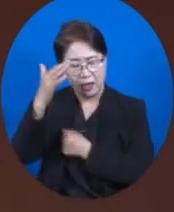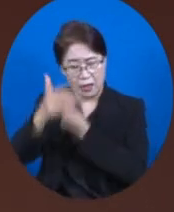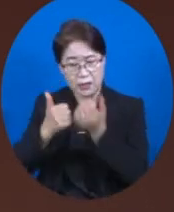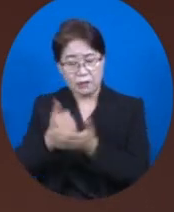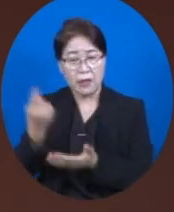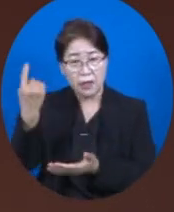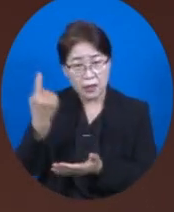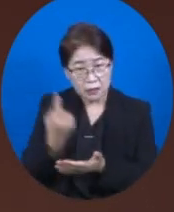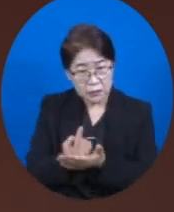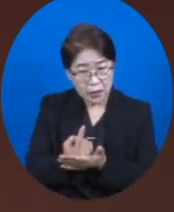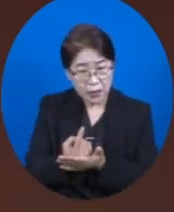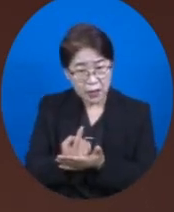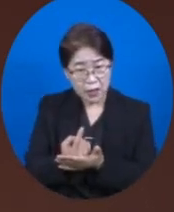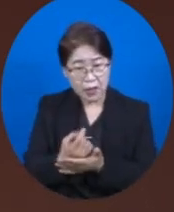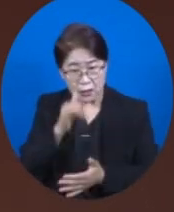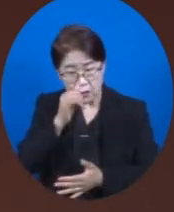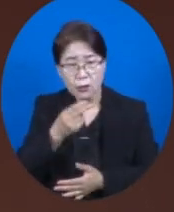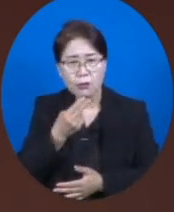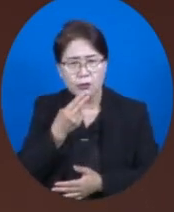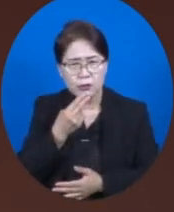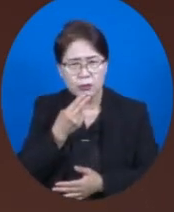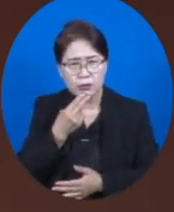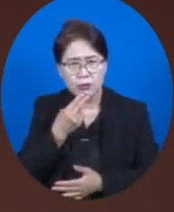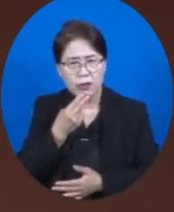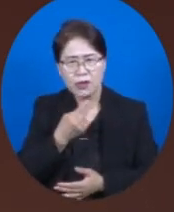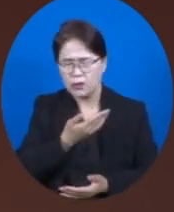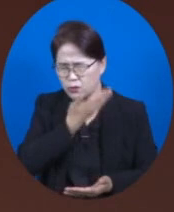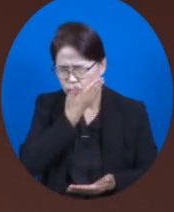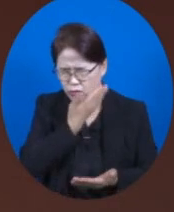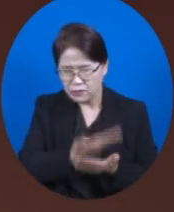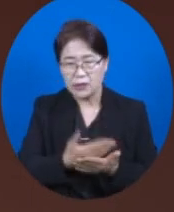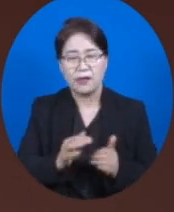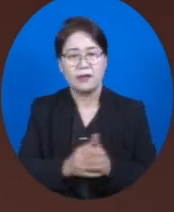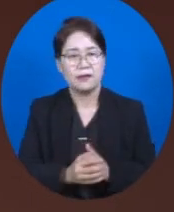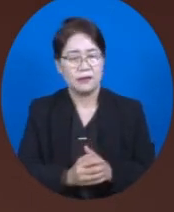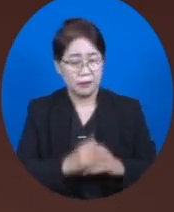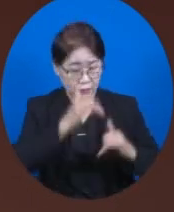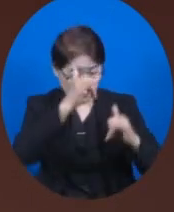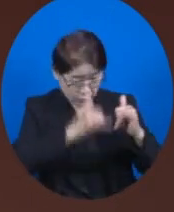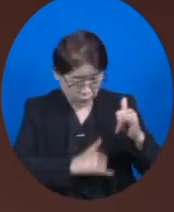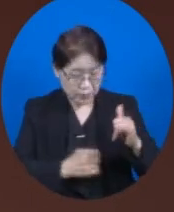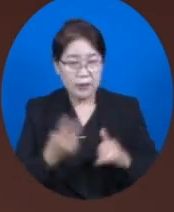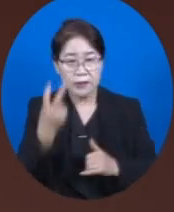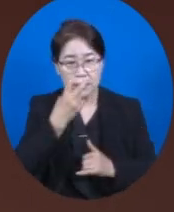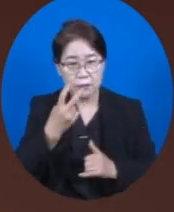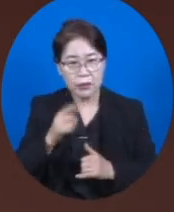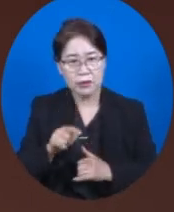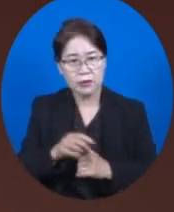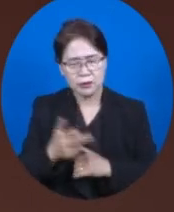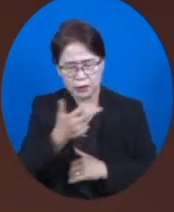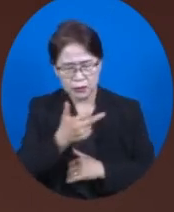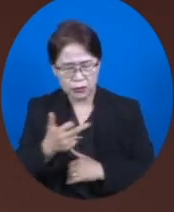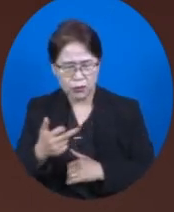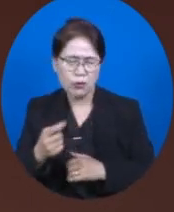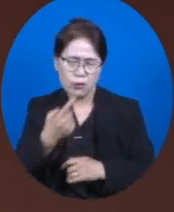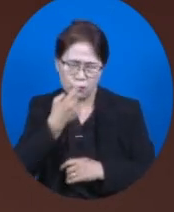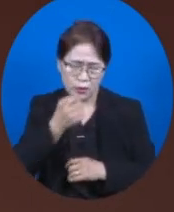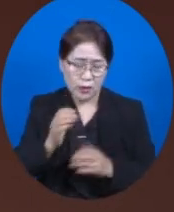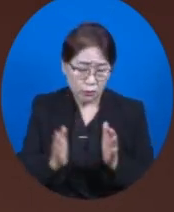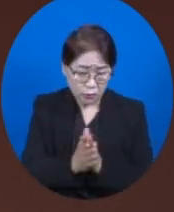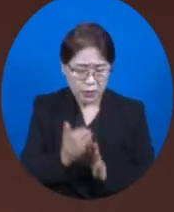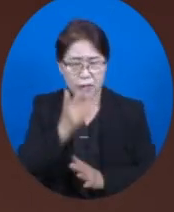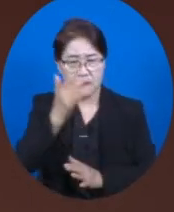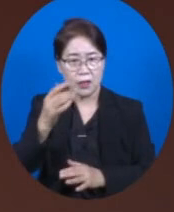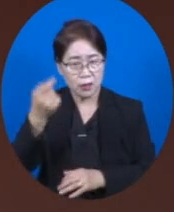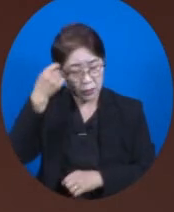있느냐 없느냐의 문제라는 거예요 여러분 역사를 보게 되면 이렇게 크고 웅장하고 화려하게